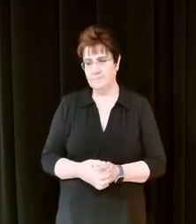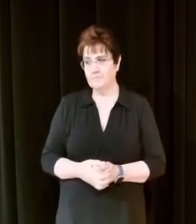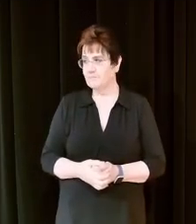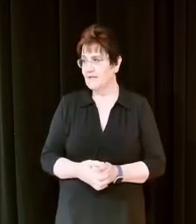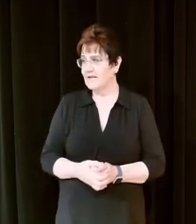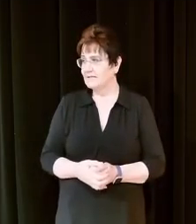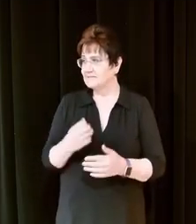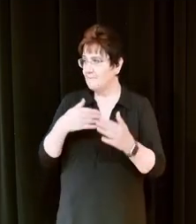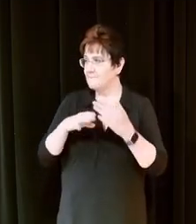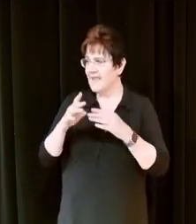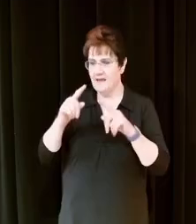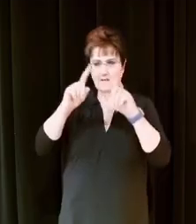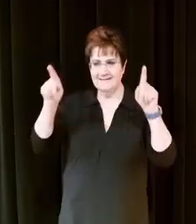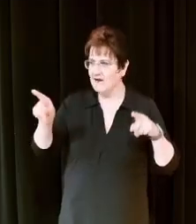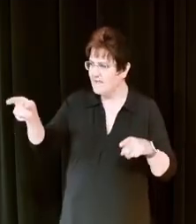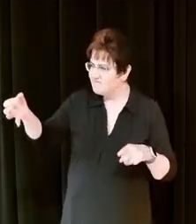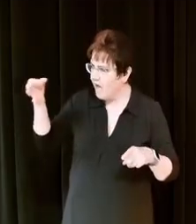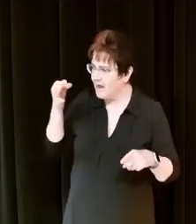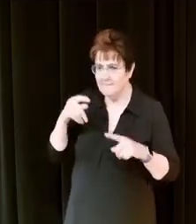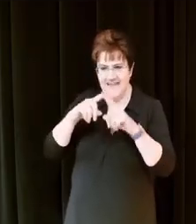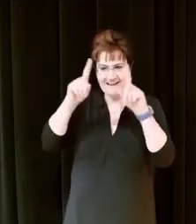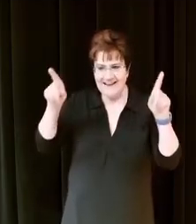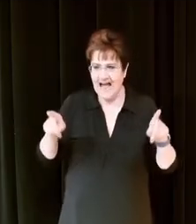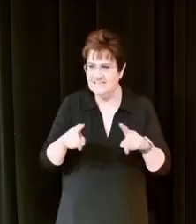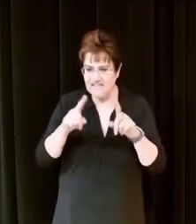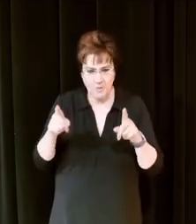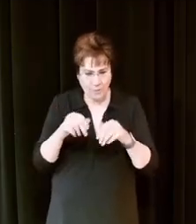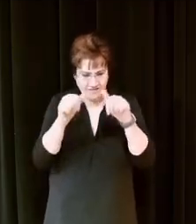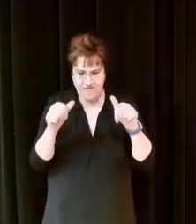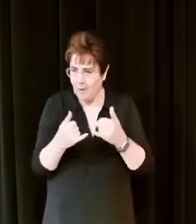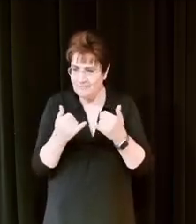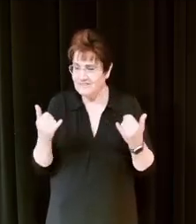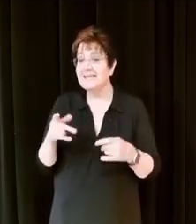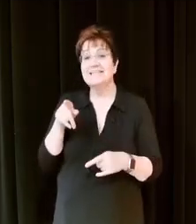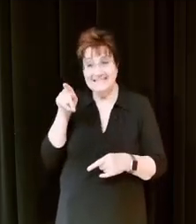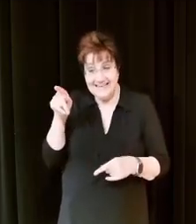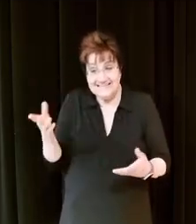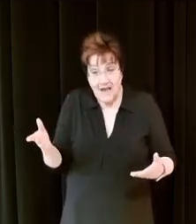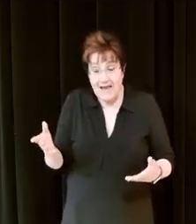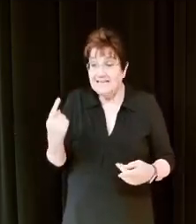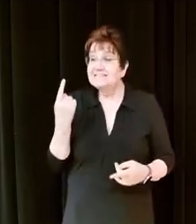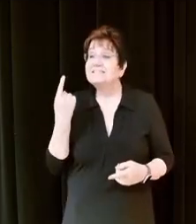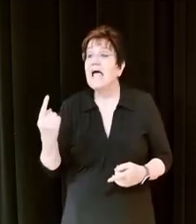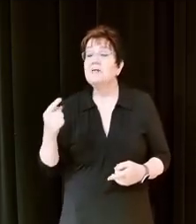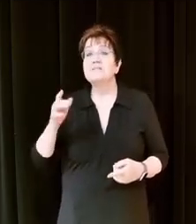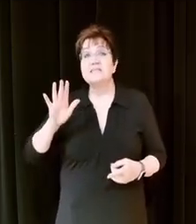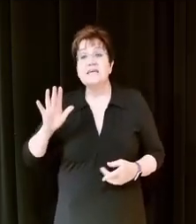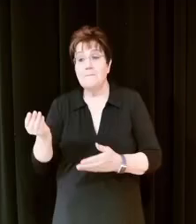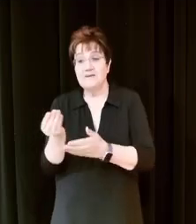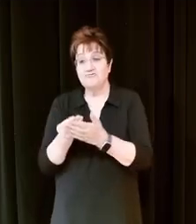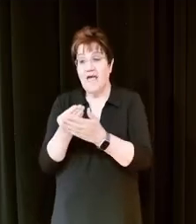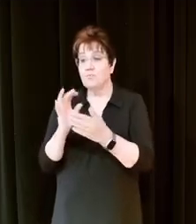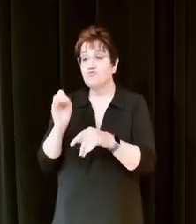Also mehr in Kreisen oder mehr? Ja, das ist ja die Frage. Also die Form. Genau. Also das, was Sie als Emotion beschrieben haben in